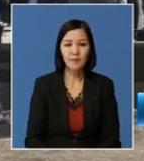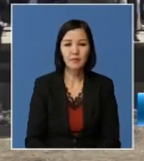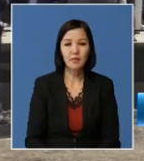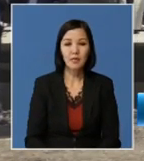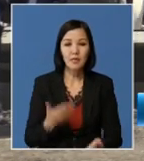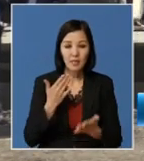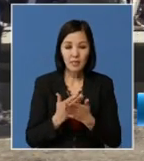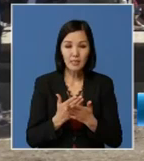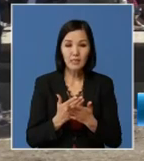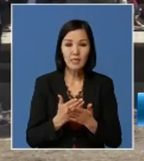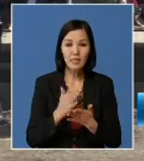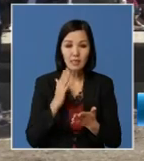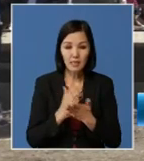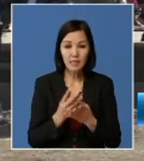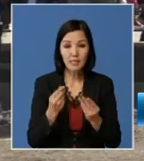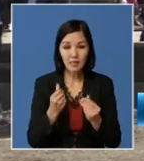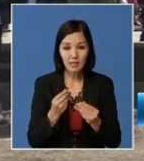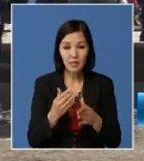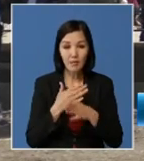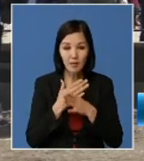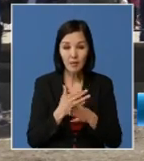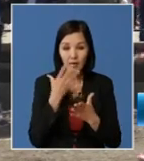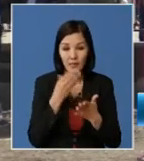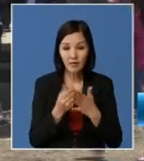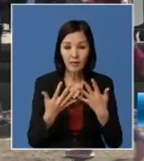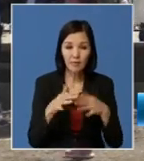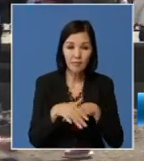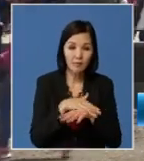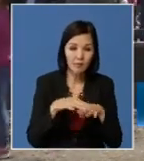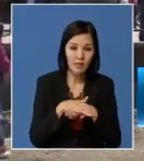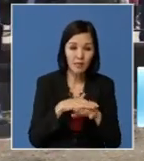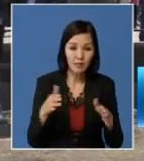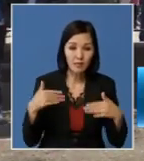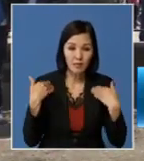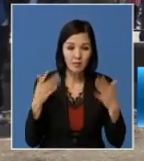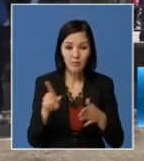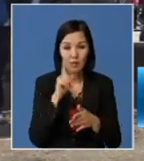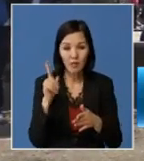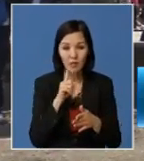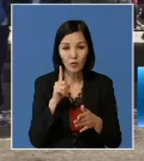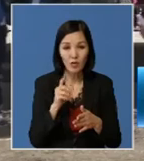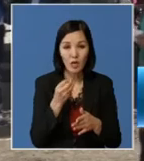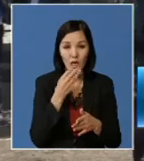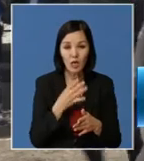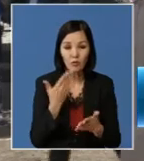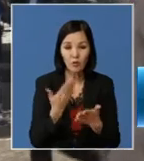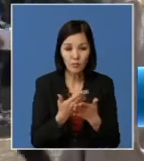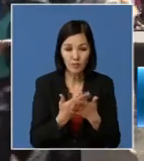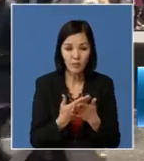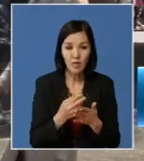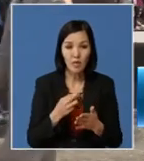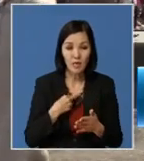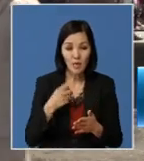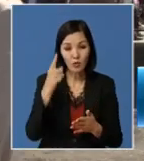Если у нас есть возможность, мы должны помогать своим землякам, демонстрировать представителям молодого поколения хороший пример. Я считаю, что